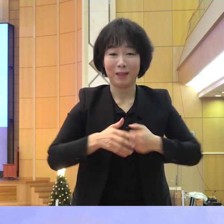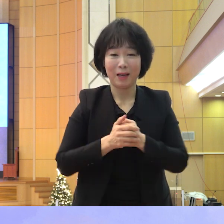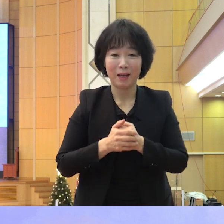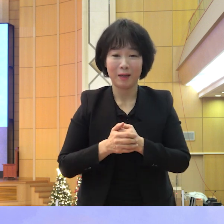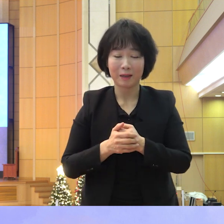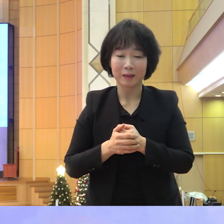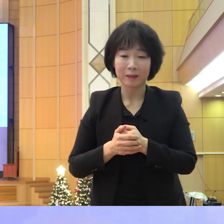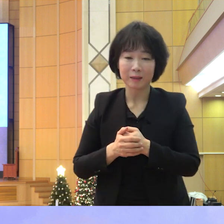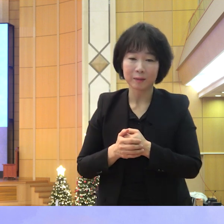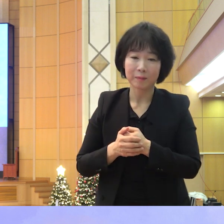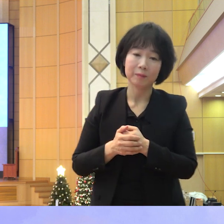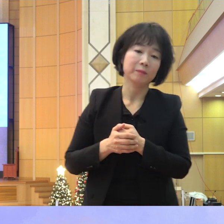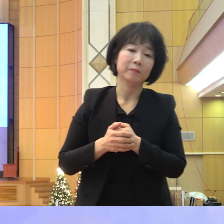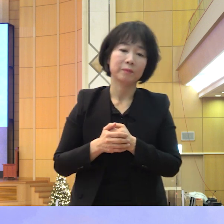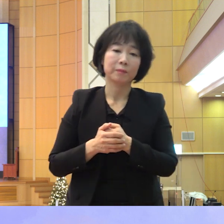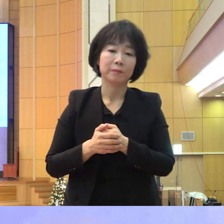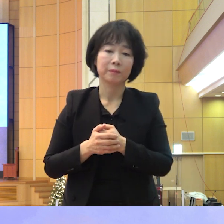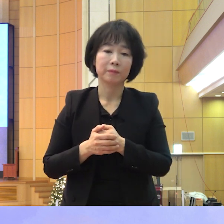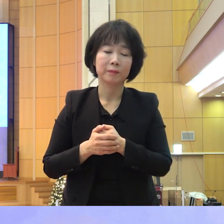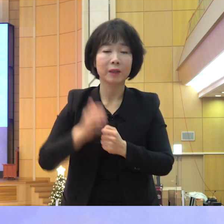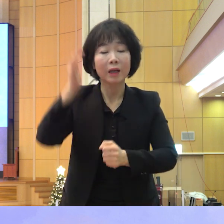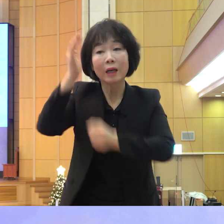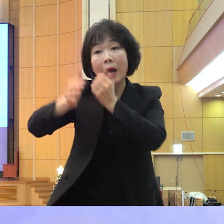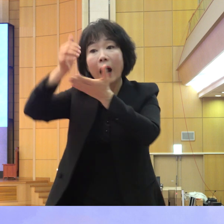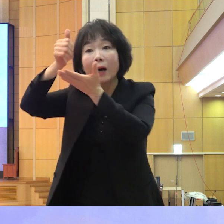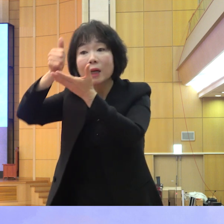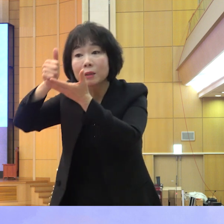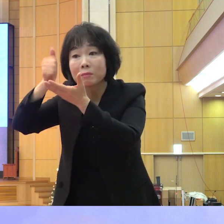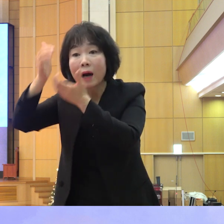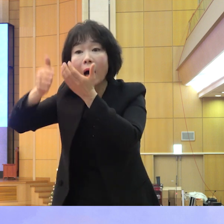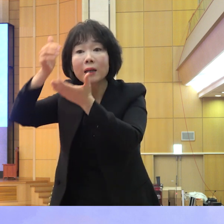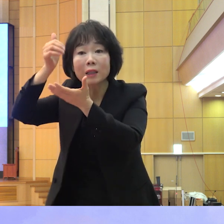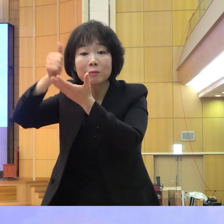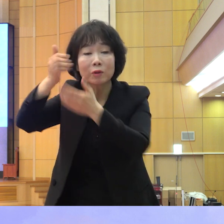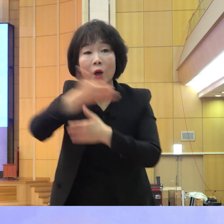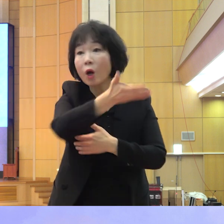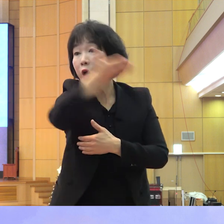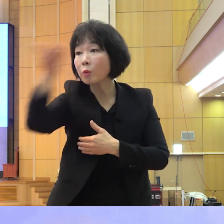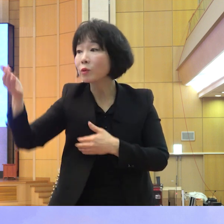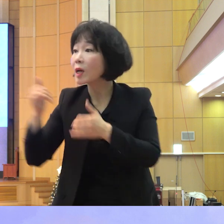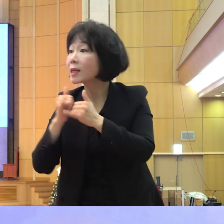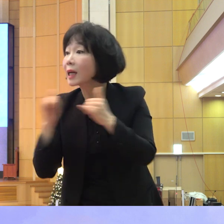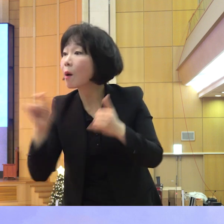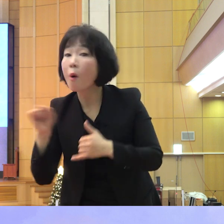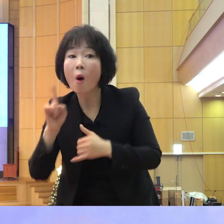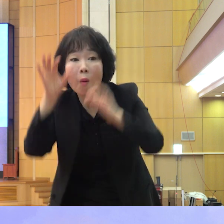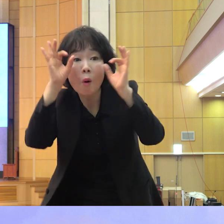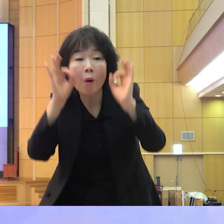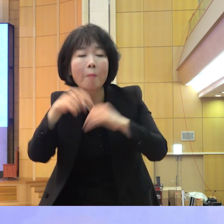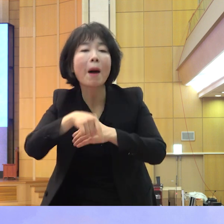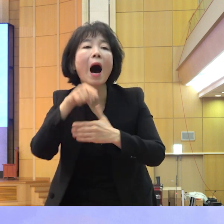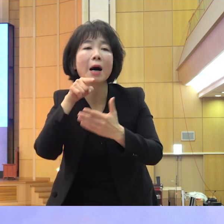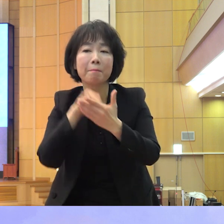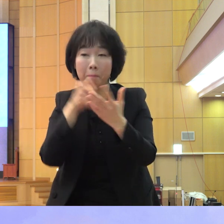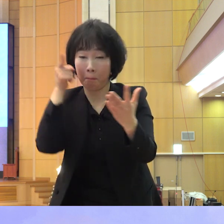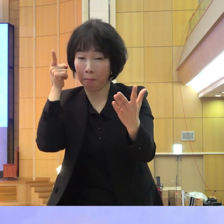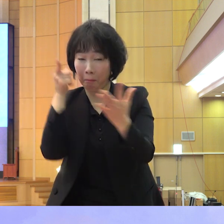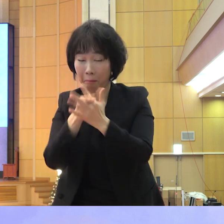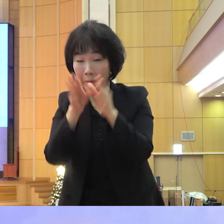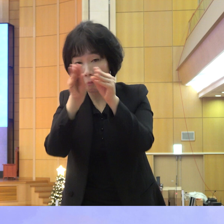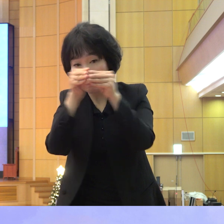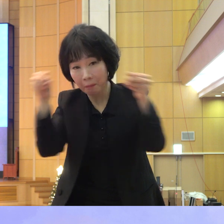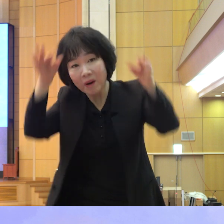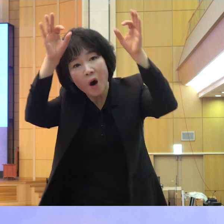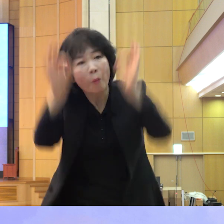사람은 외모를 보거니와 나 여호와 하나님은 사람의 뭘 본다? 마음 중심을